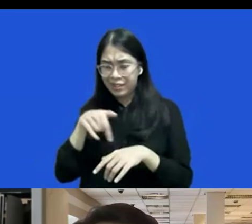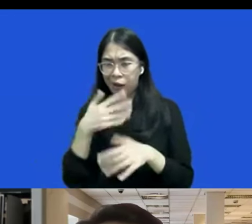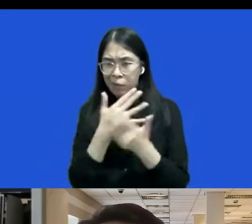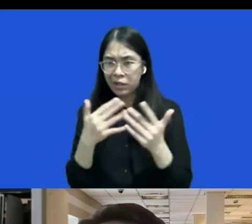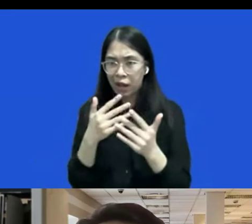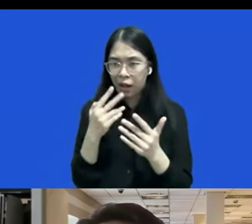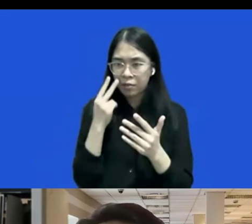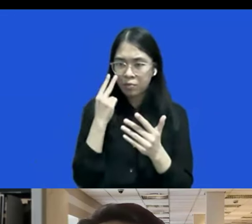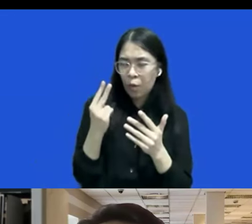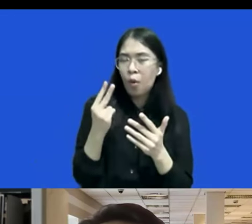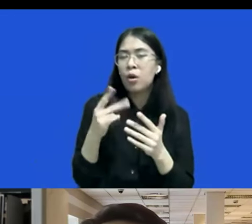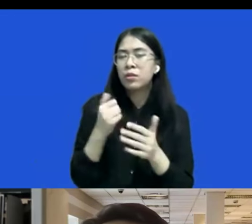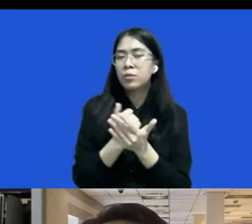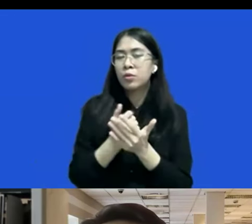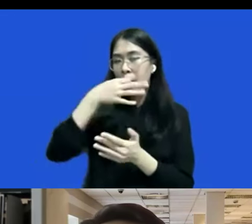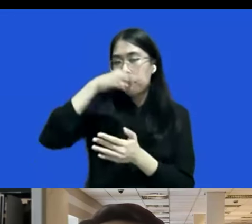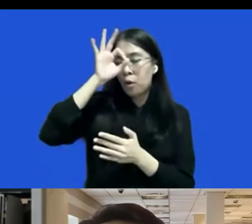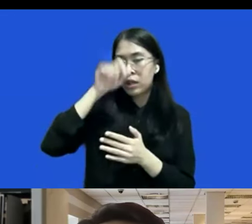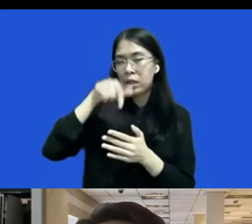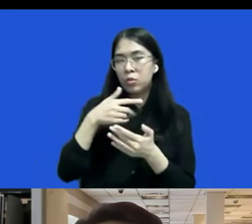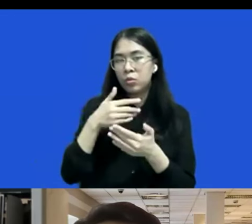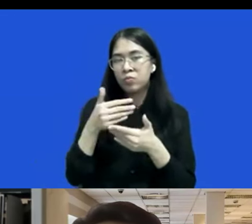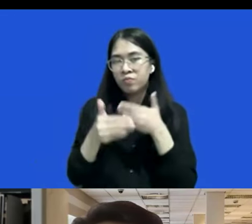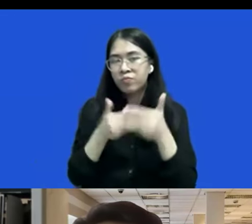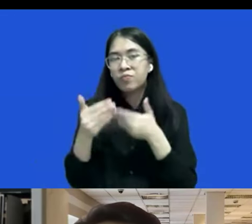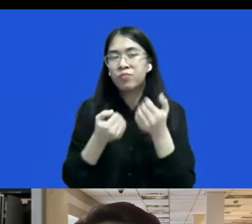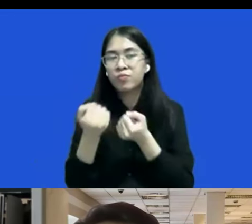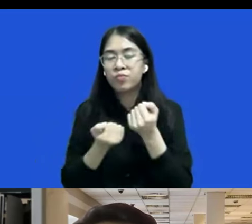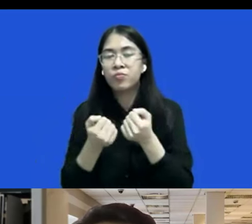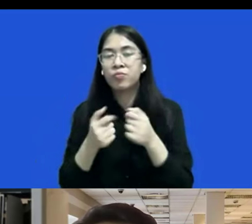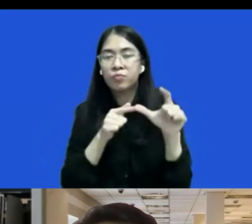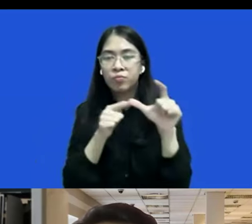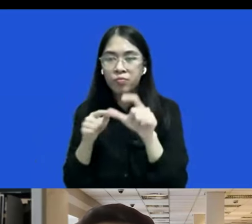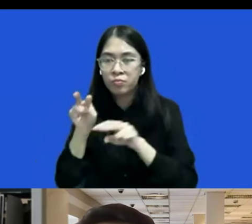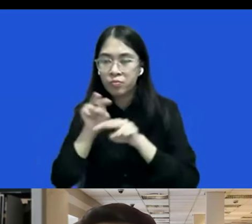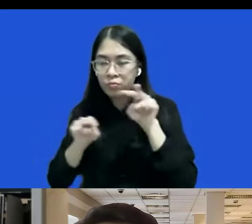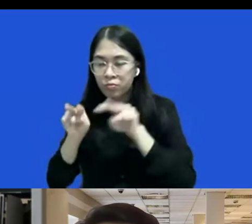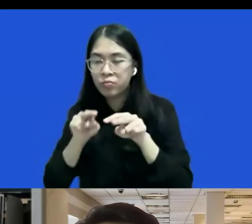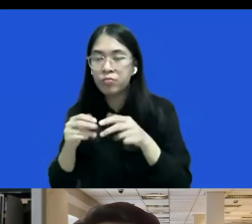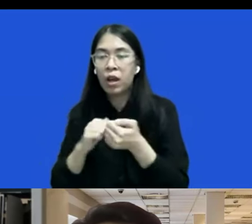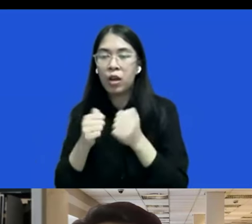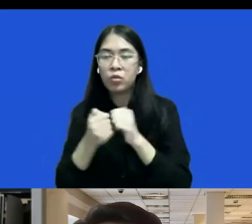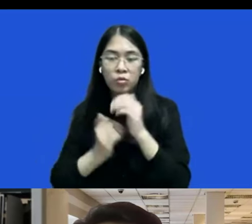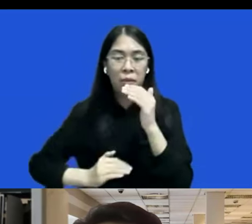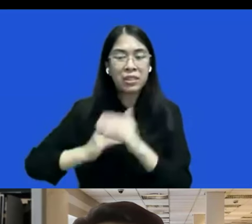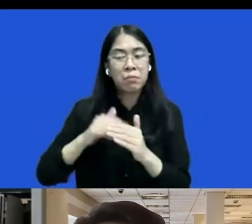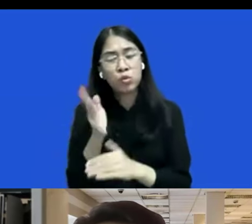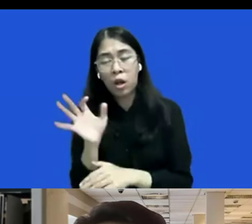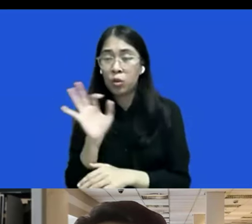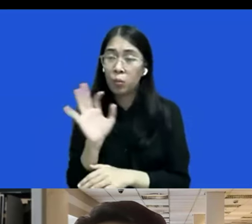melakukan kerja-kerja penyelidikan, penyidikan, penuntasan kasus secara maksimal atau tidak,